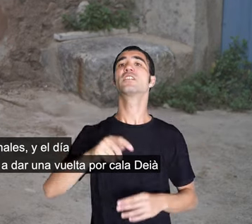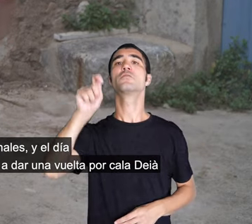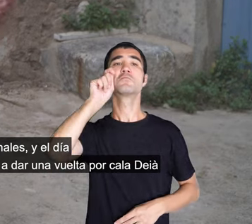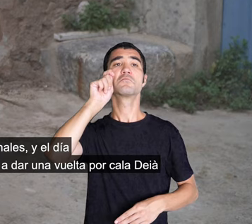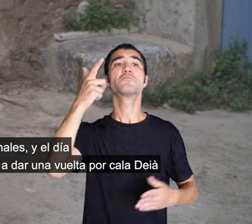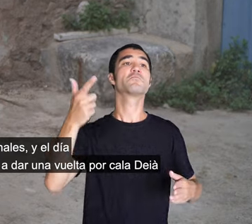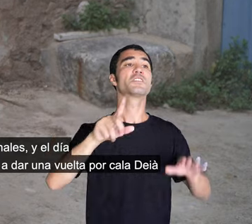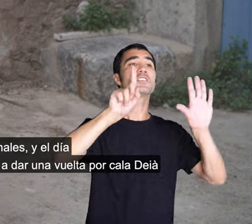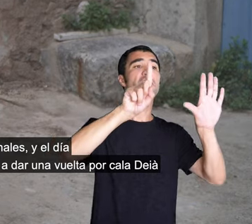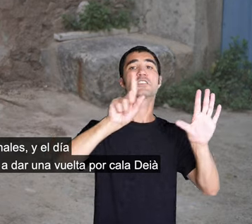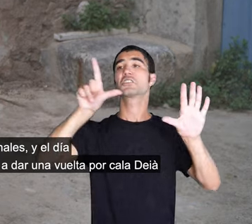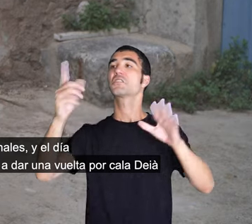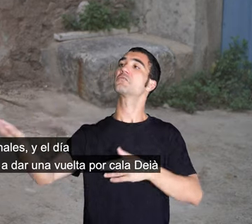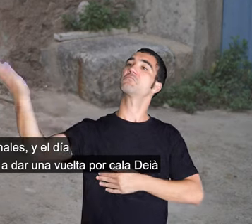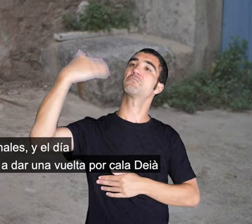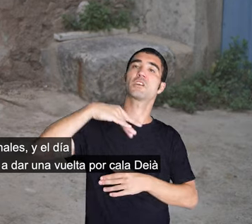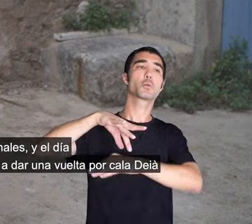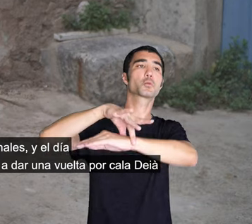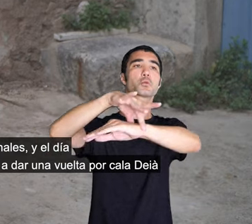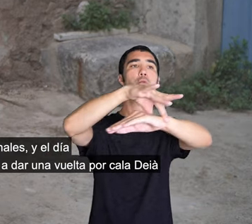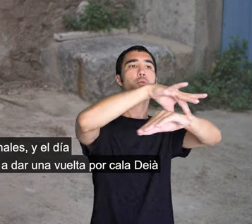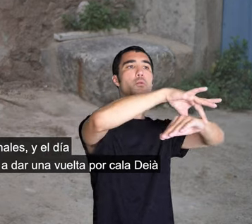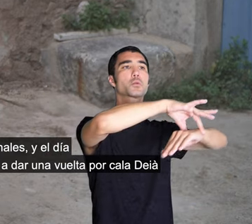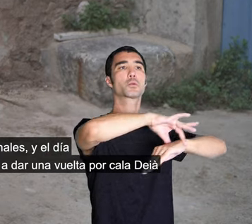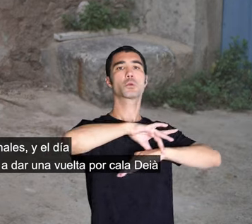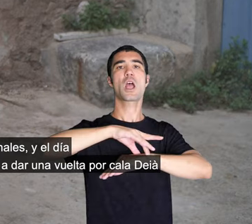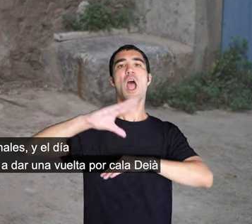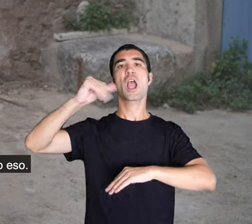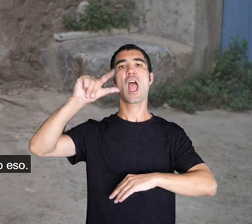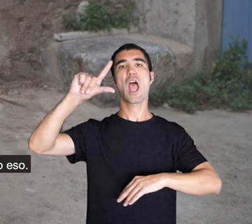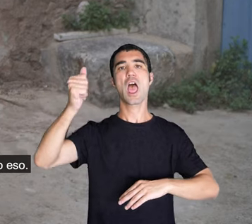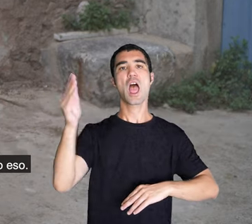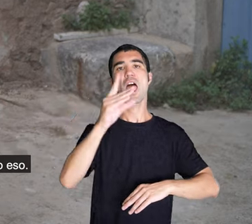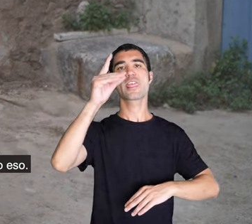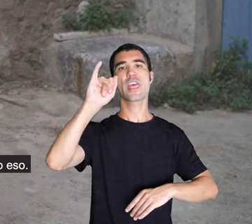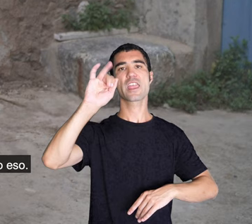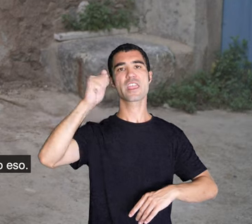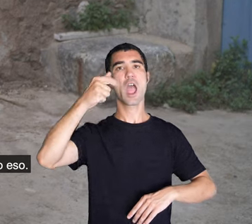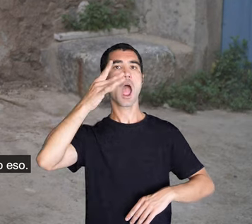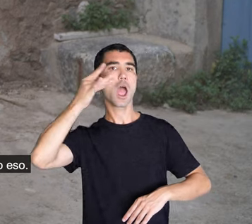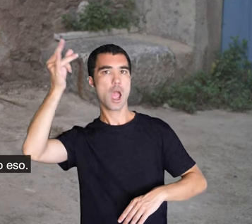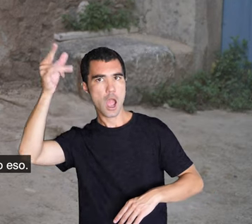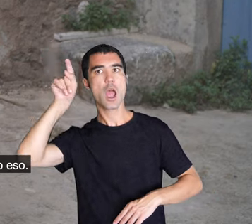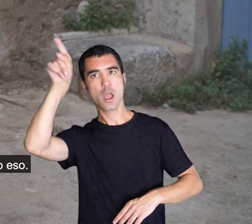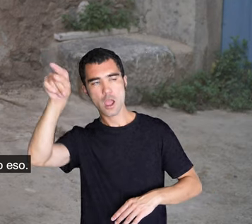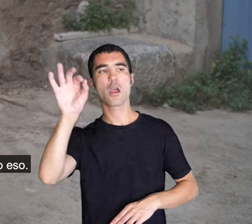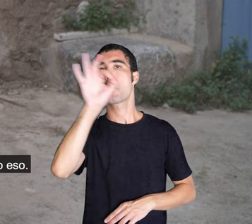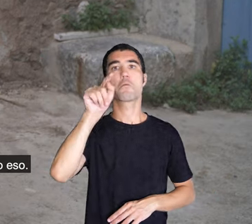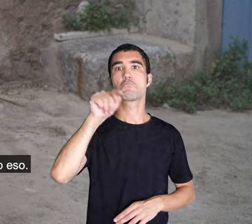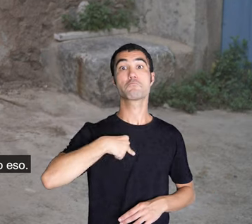estrangers, i se'ls duò, se'ls duò, duò, o se cala d'allà, m'entens? i mon pare estava molt